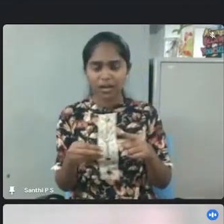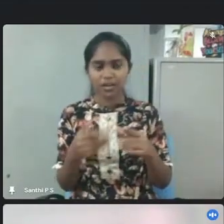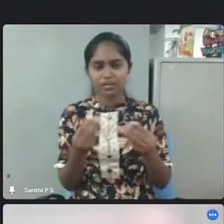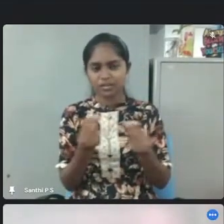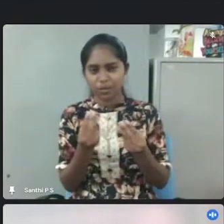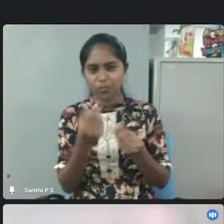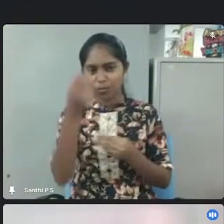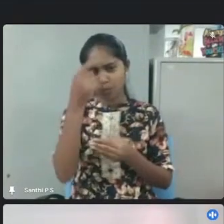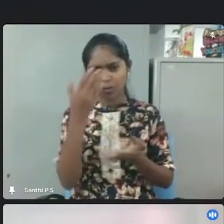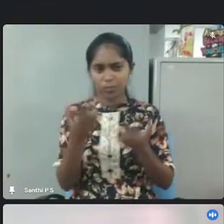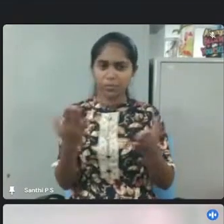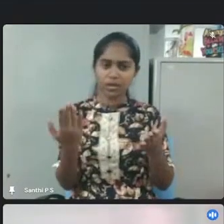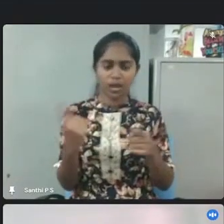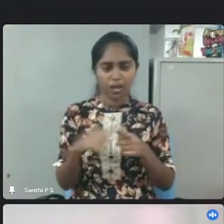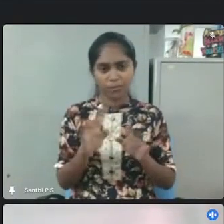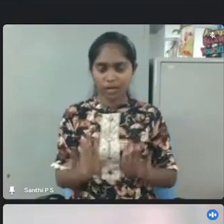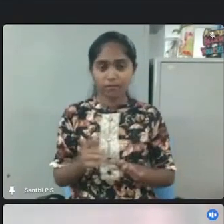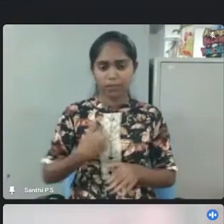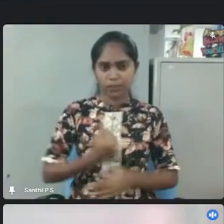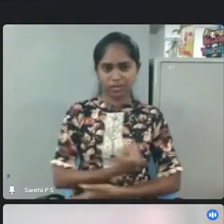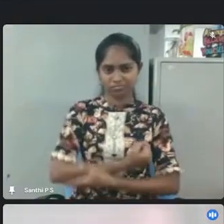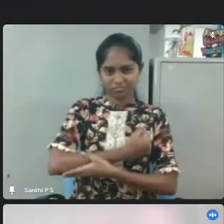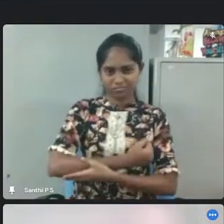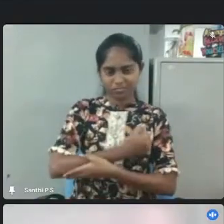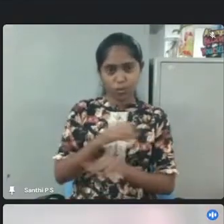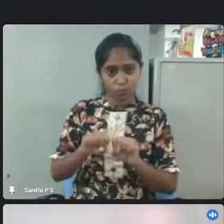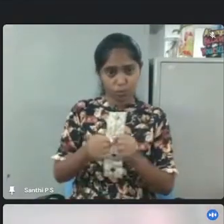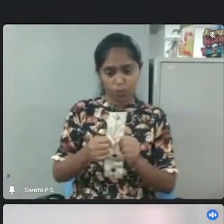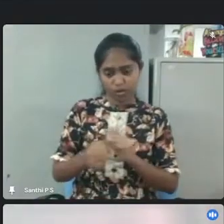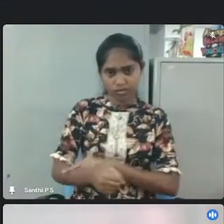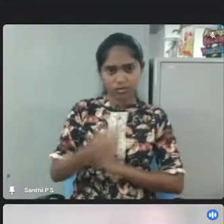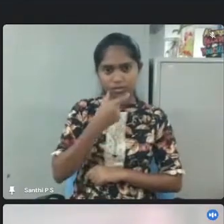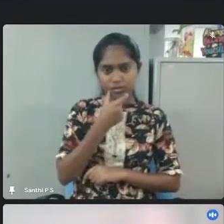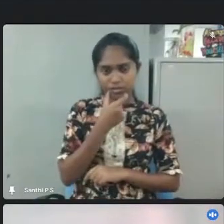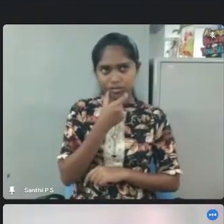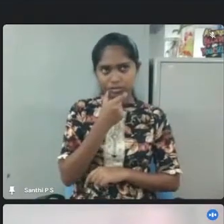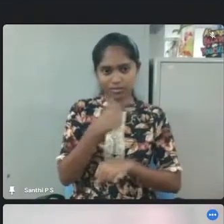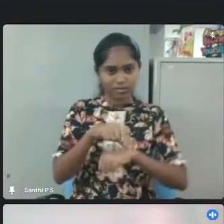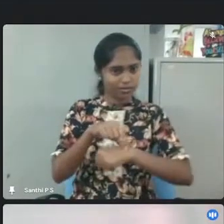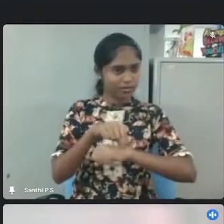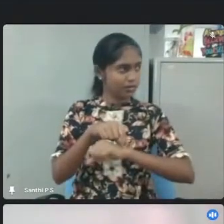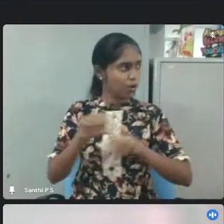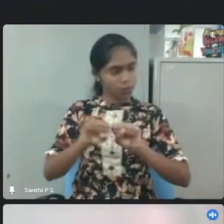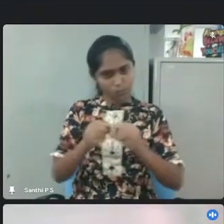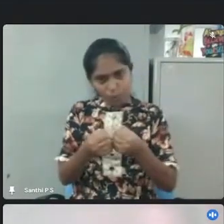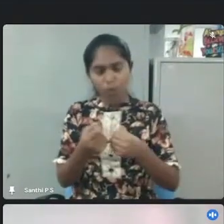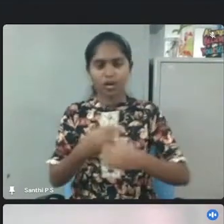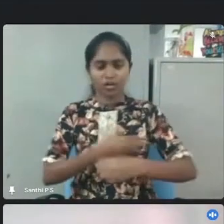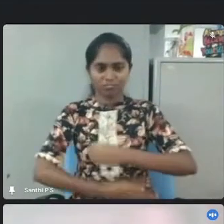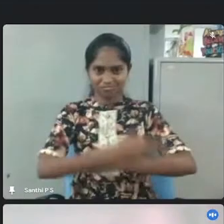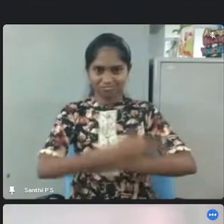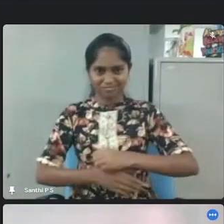ഫ്രാക്ചർ ആവാം, കൈയൊടിഞ്ഞ് പ്ലാസ്റ്ററിനകത്തിടുമ്പോൾ ഒബ്വിയസ്ലി അതൊരു ഡിസബിലിറ്റി തന്നെയായി മാറുന്നു. പല കാര്യങ്ങളും